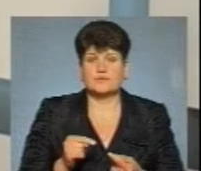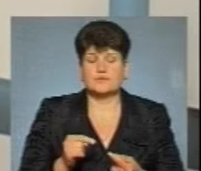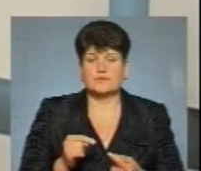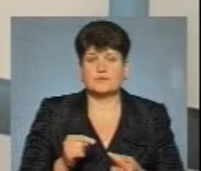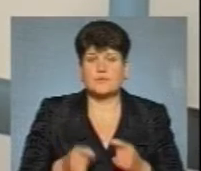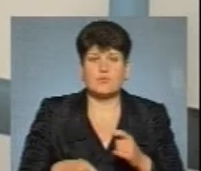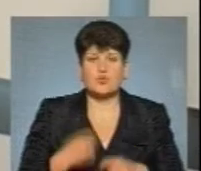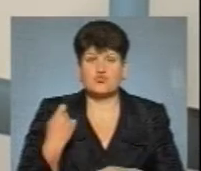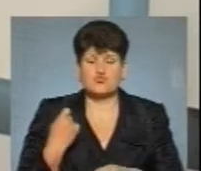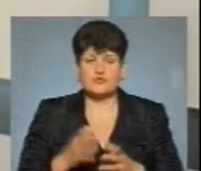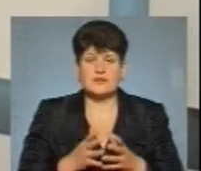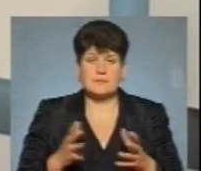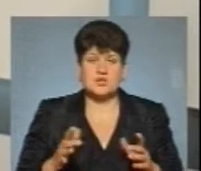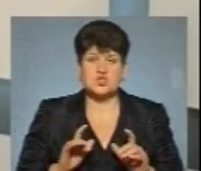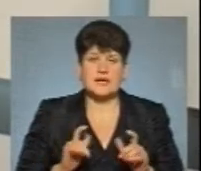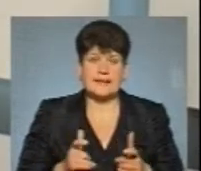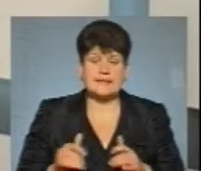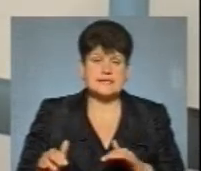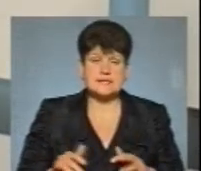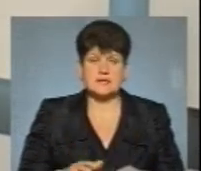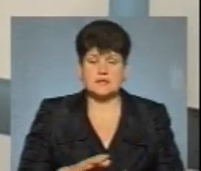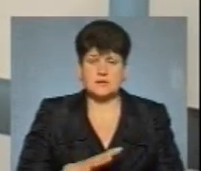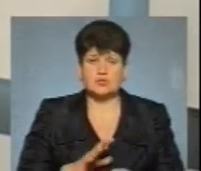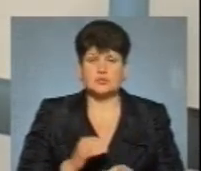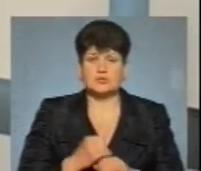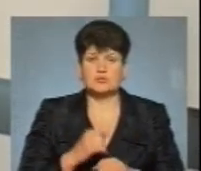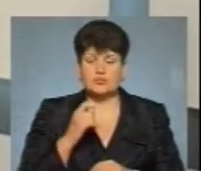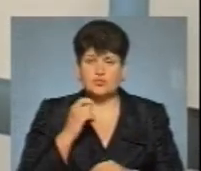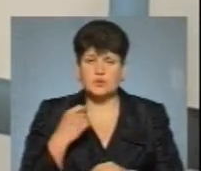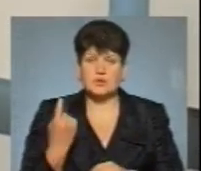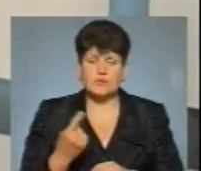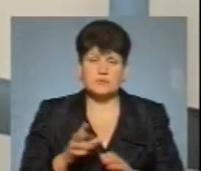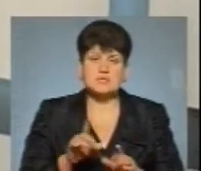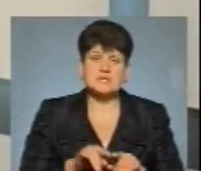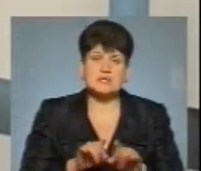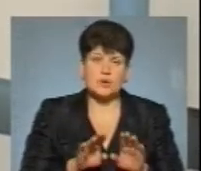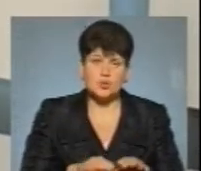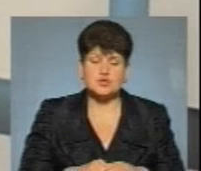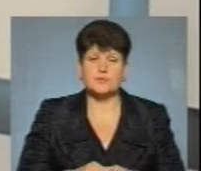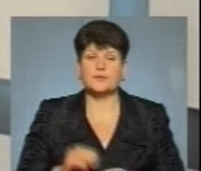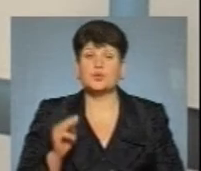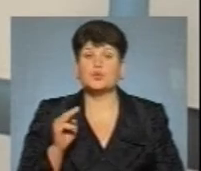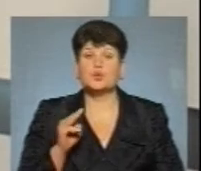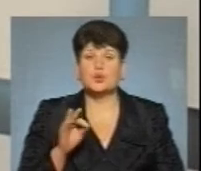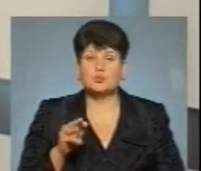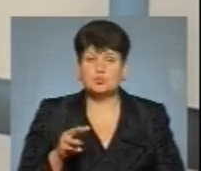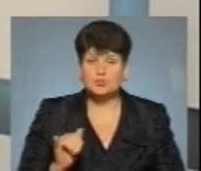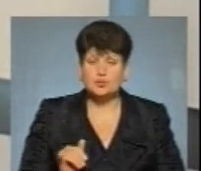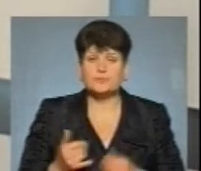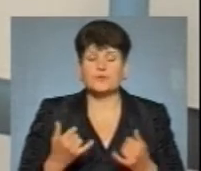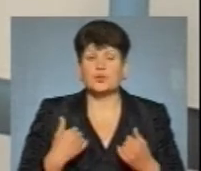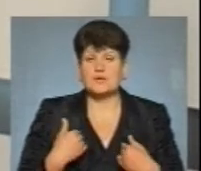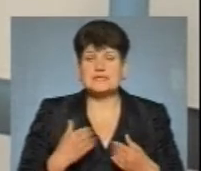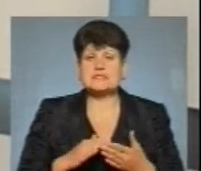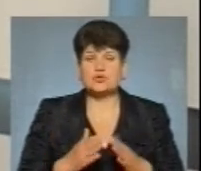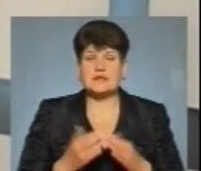якраз порушували найбільше карантинні заходи, які були запроваджені в Україні, в області також. Тому в нас зараз ситуація